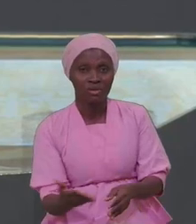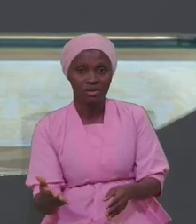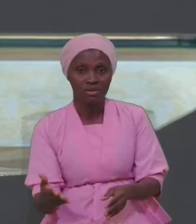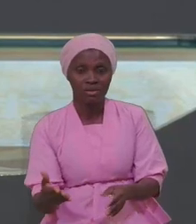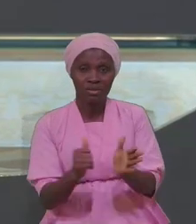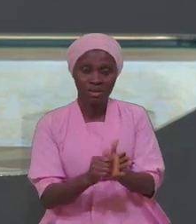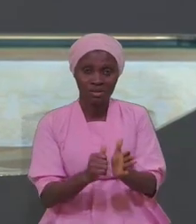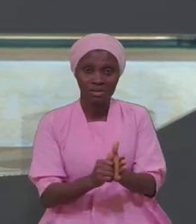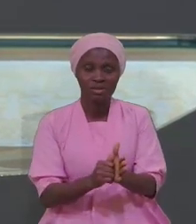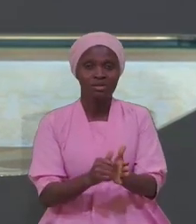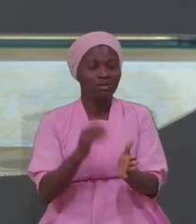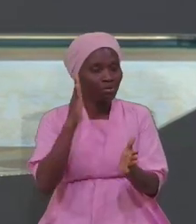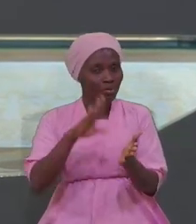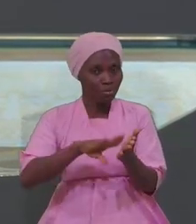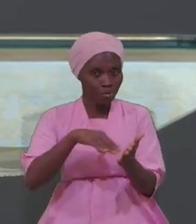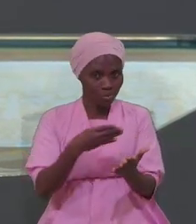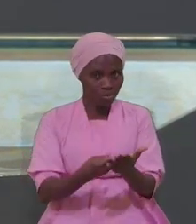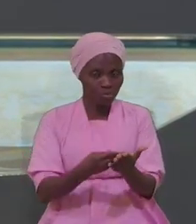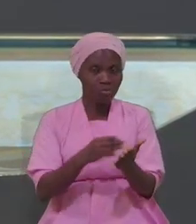corps. » Oui,